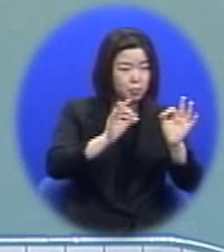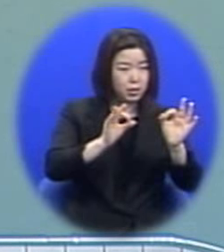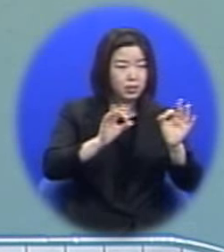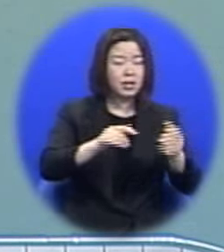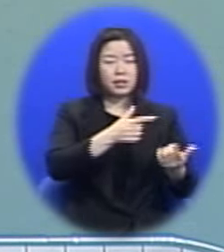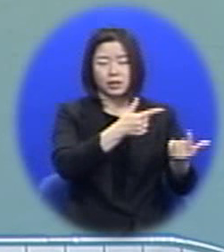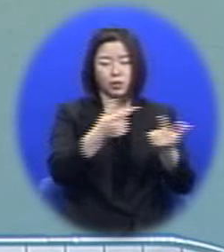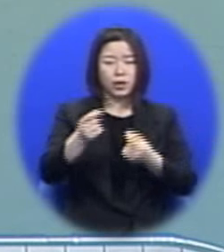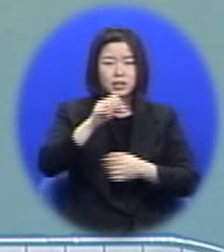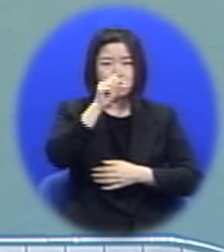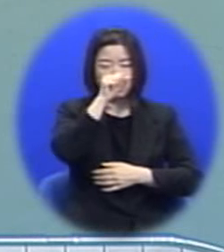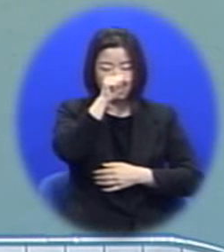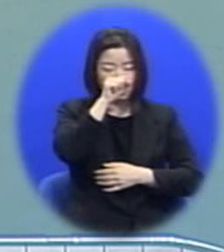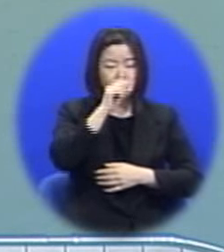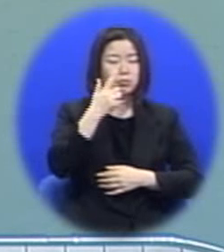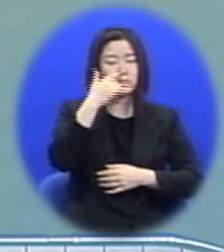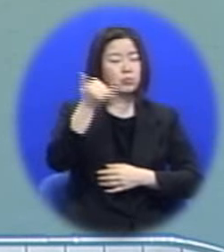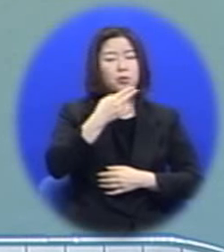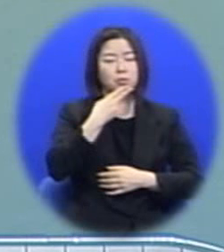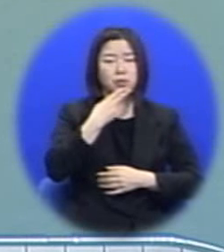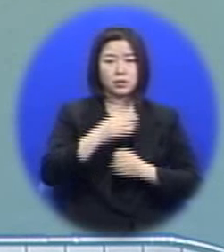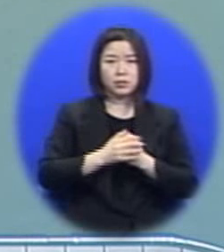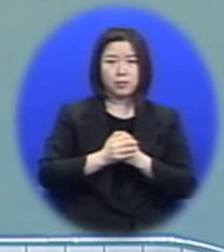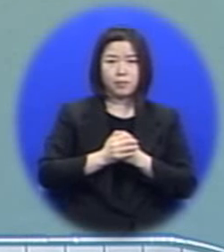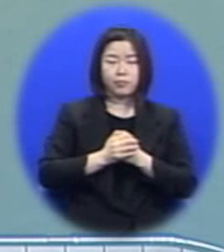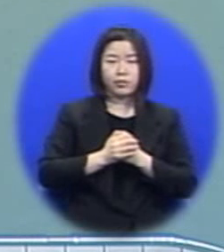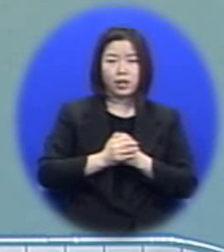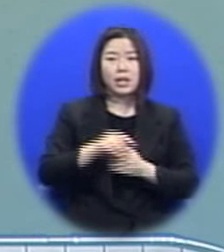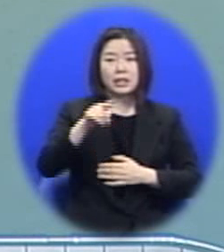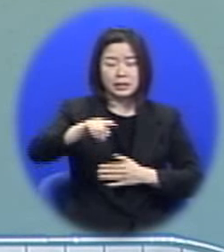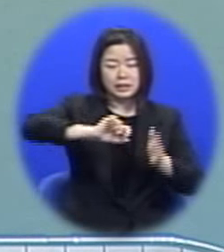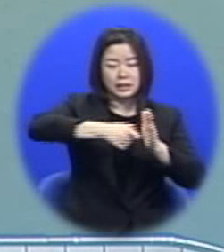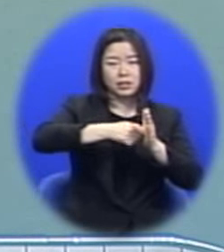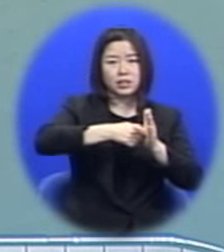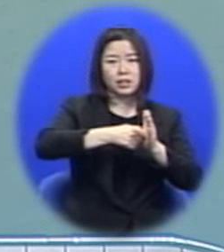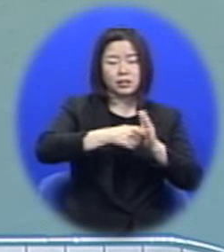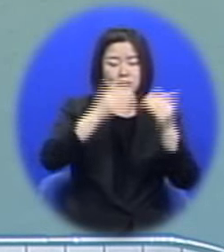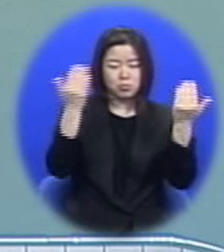부모와의 관계는 그 열쇠를 자녀들이 쥐고 있는 겁니다.